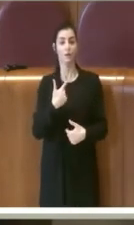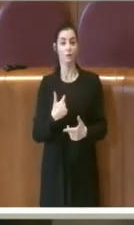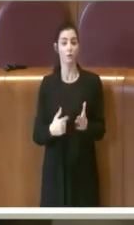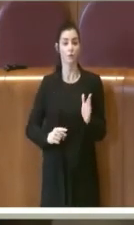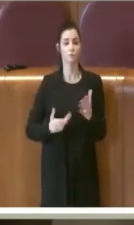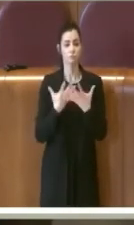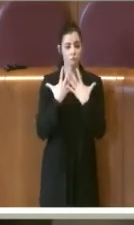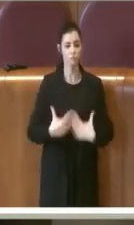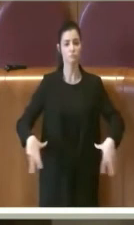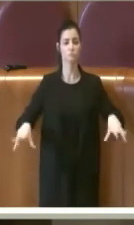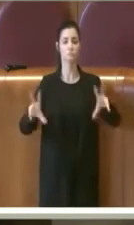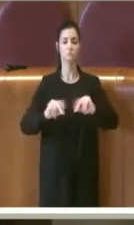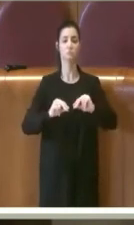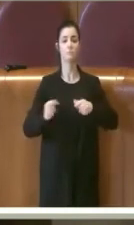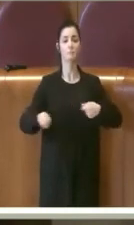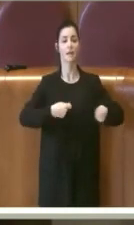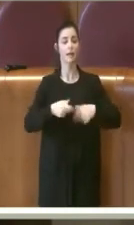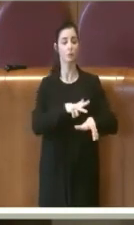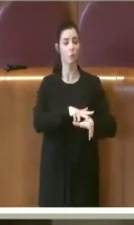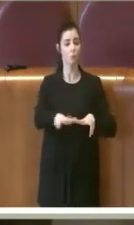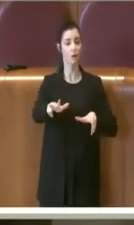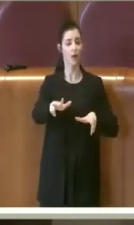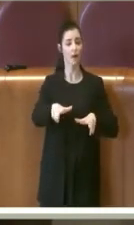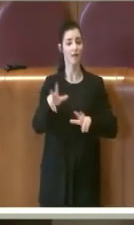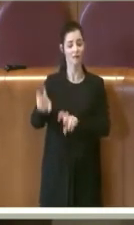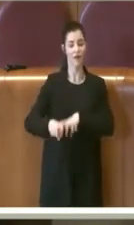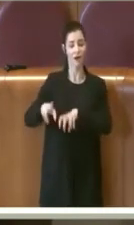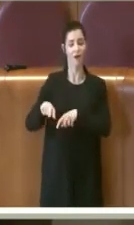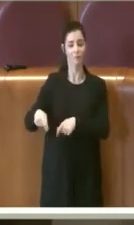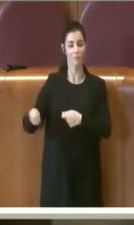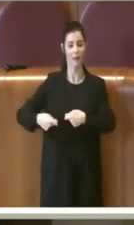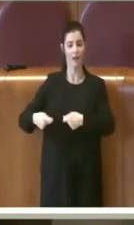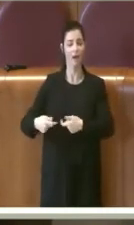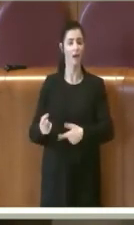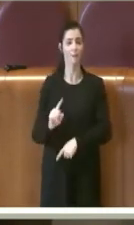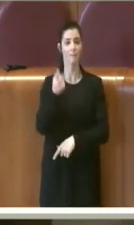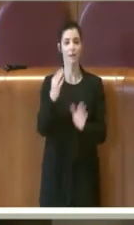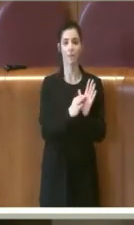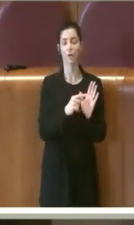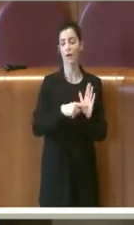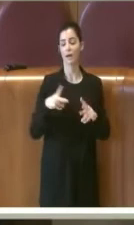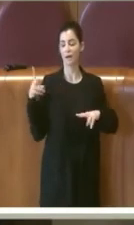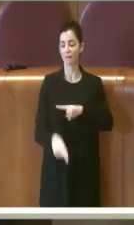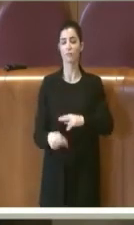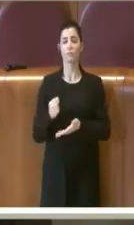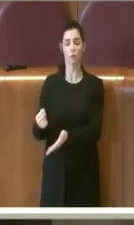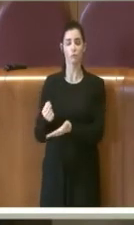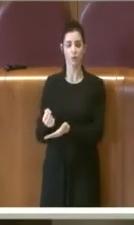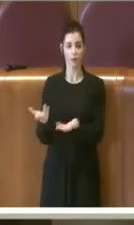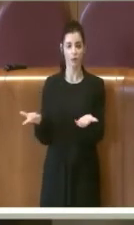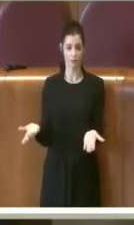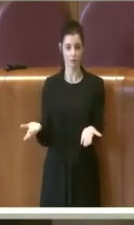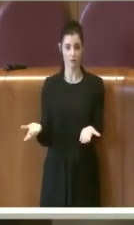i mercati comunali e i farmers market. E infatti, come primo atto, che facciamo? Tagliamo i fondi per il farmers market di